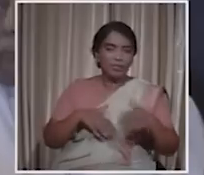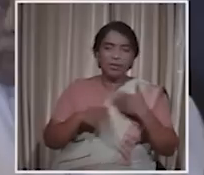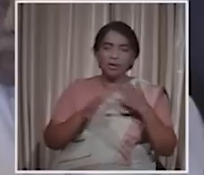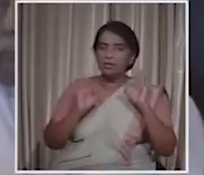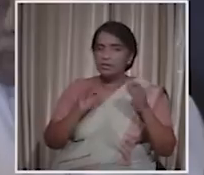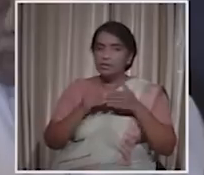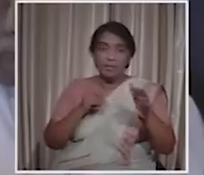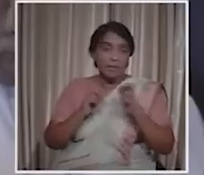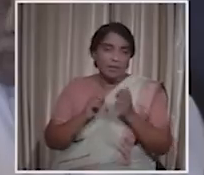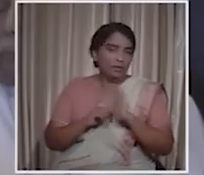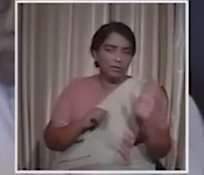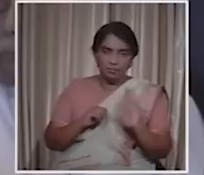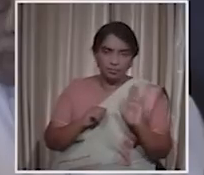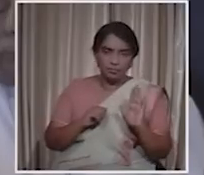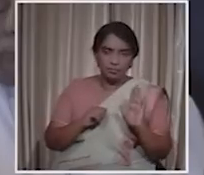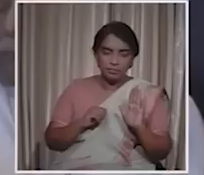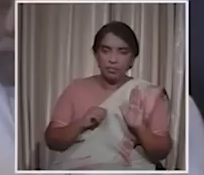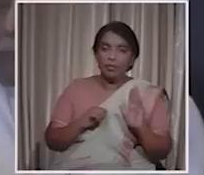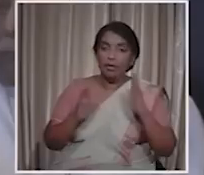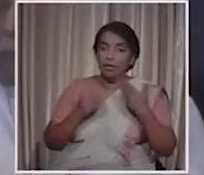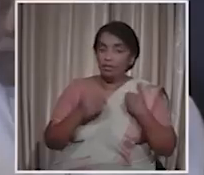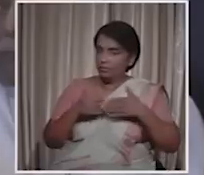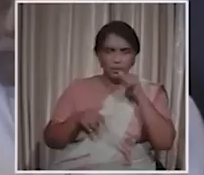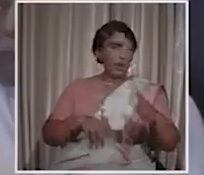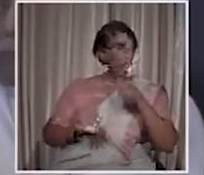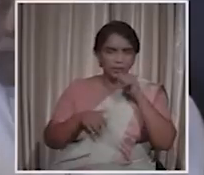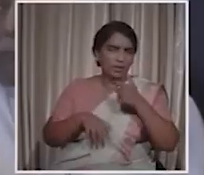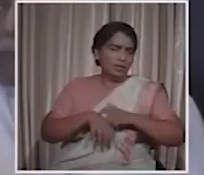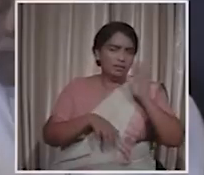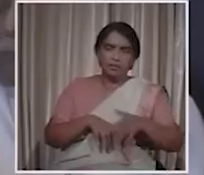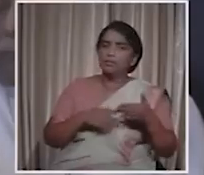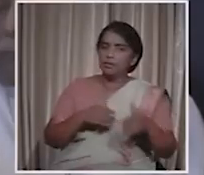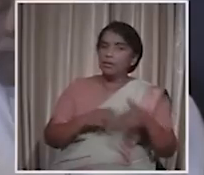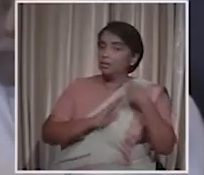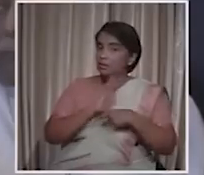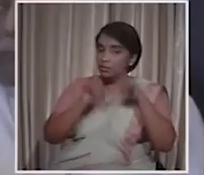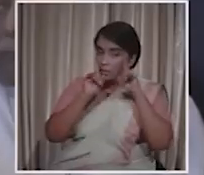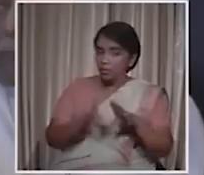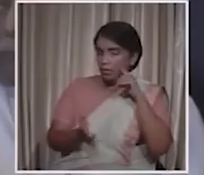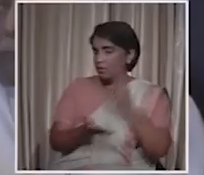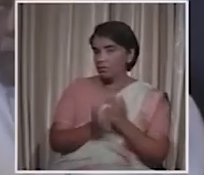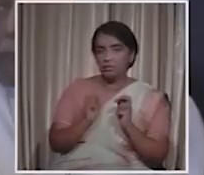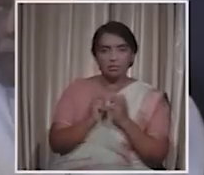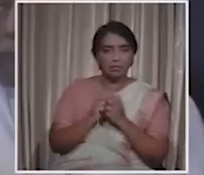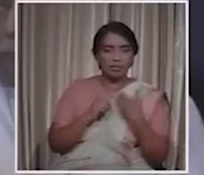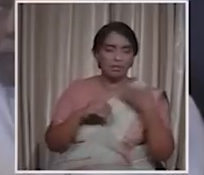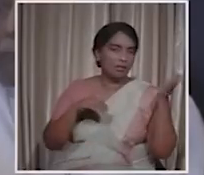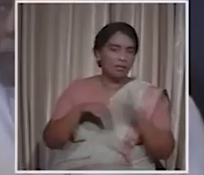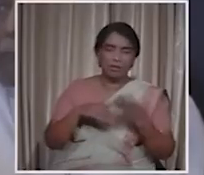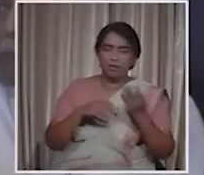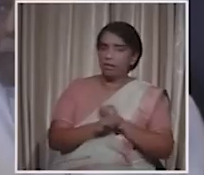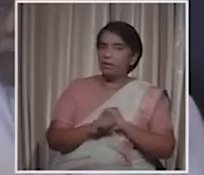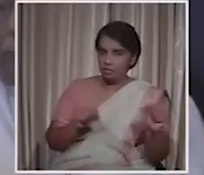සාමාන්‍ය තත්ත්වයකට නෙමෙයි. නූතන ඉතිහාසයේ කිසි අවස්ථාවක අපේ රට මේ වගේ අර්බුදකාරී තත්ත්වයකට මුහුදෙන්නේ නැති